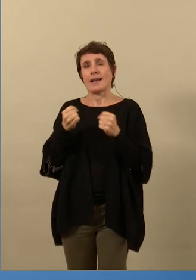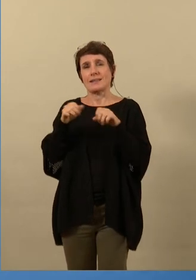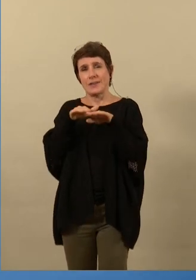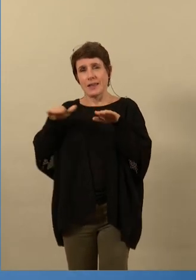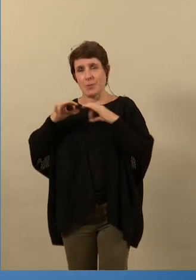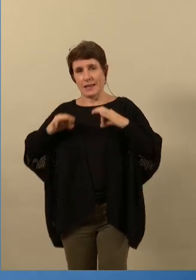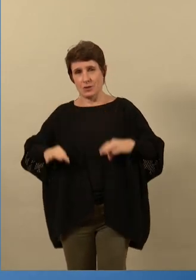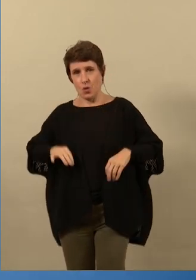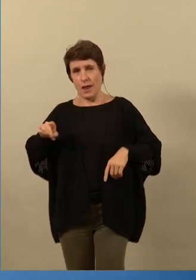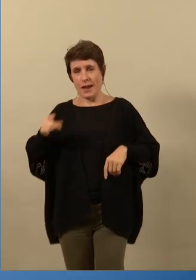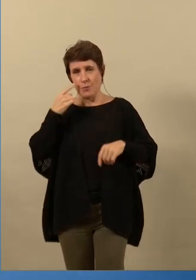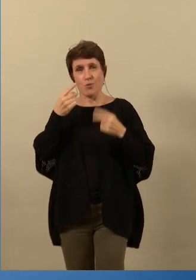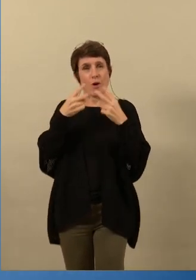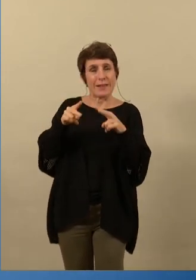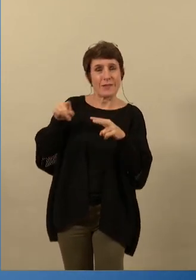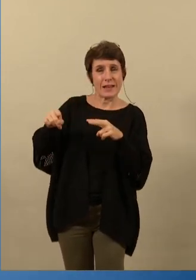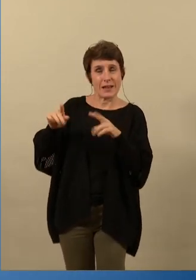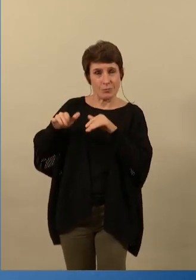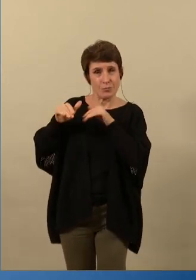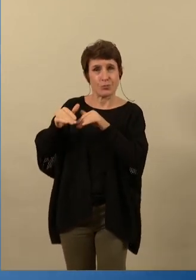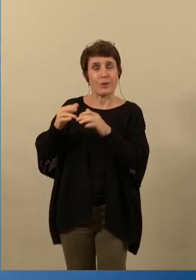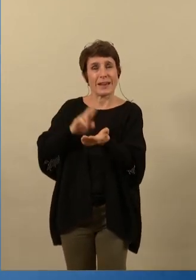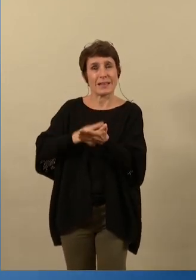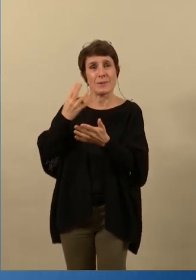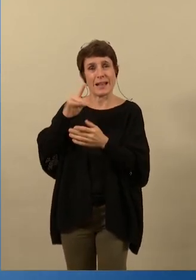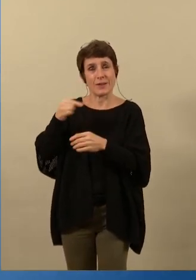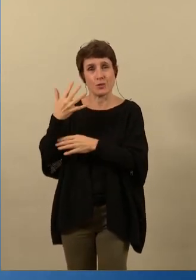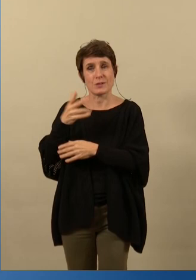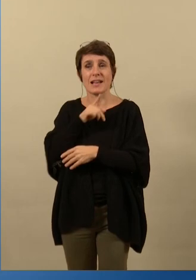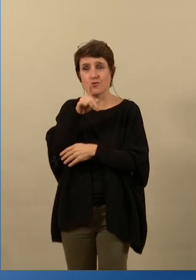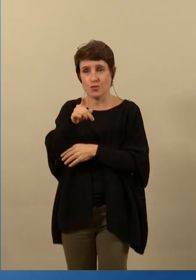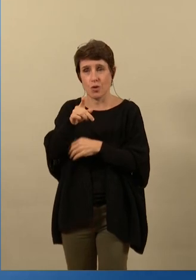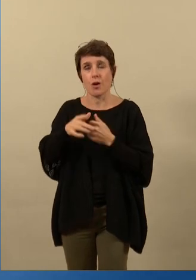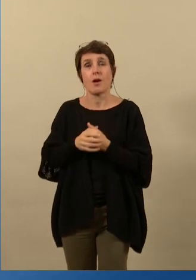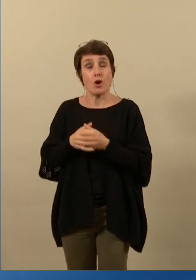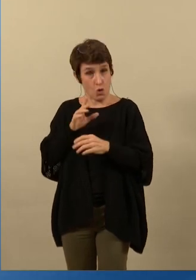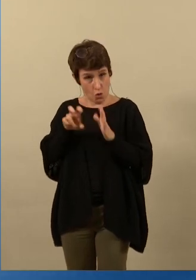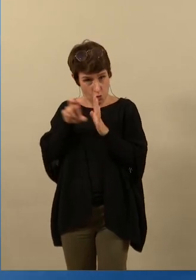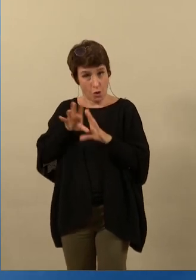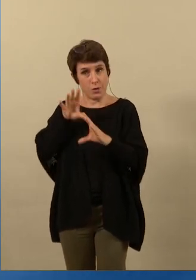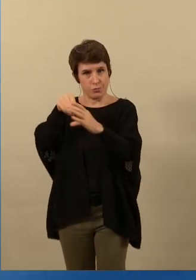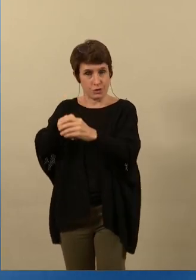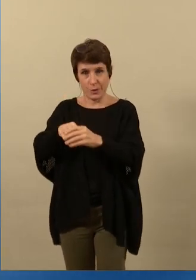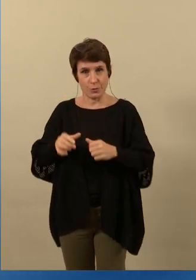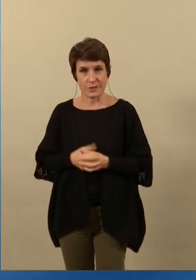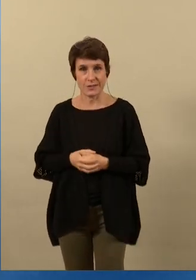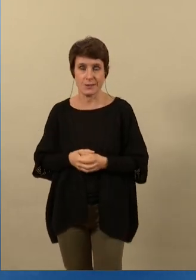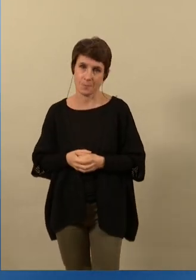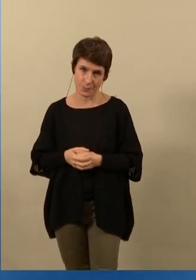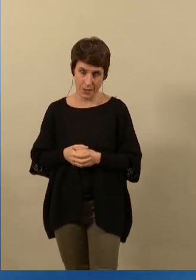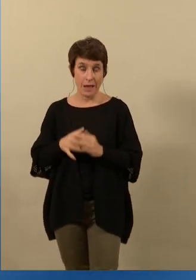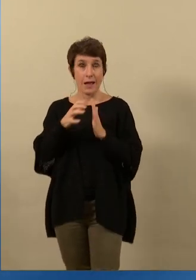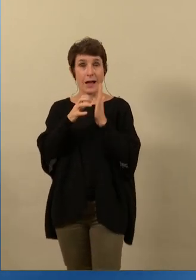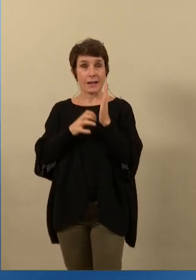vous aux communes ayant conservé un rythme de 4,5 jours et demi par semaine dont grenhom le fait partie cet